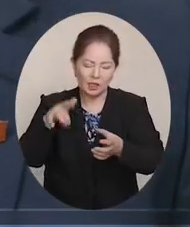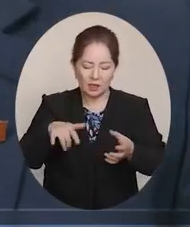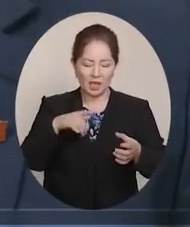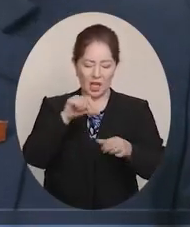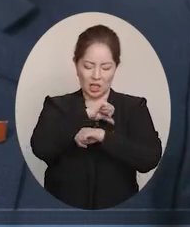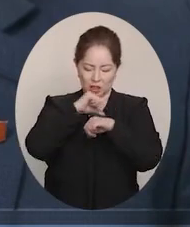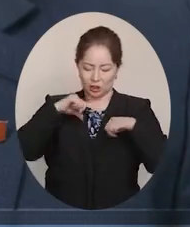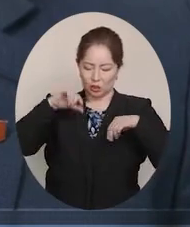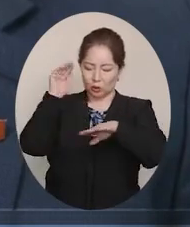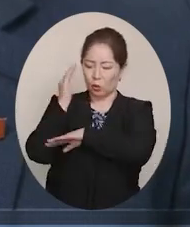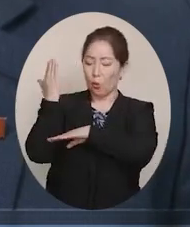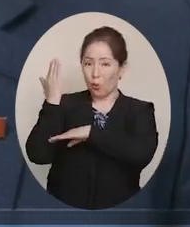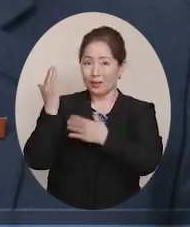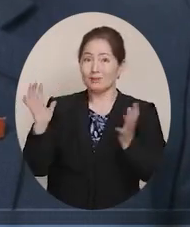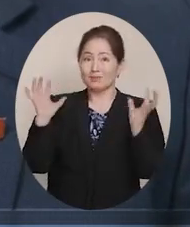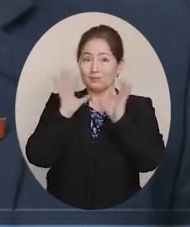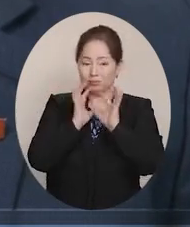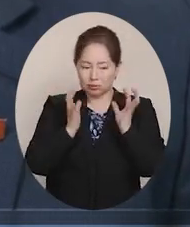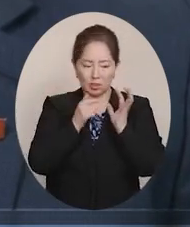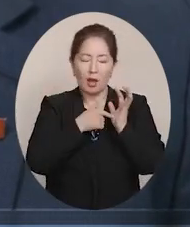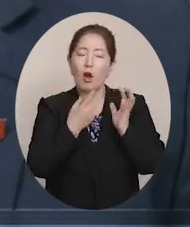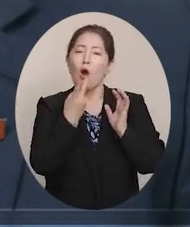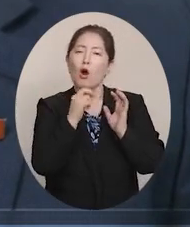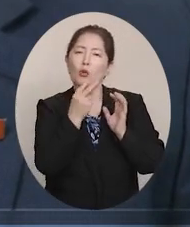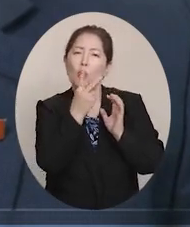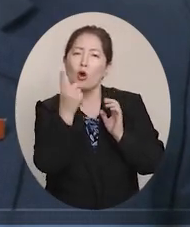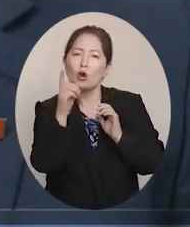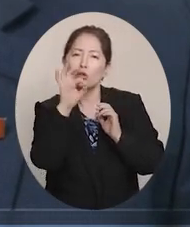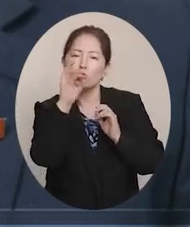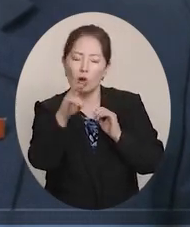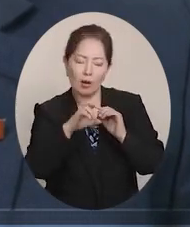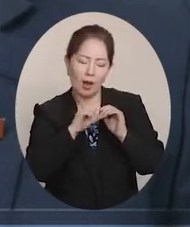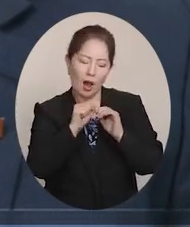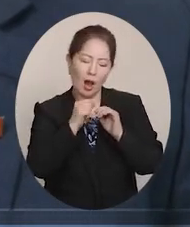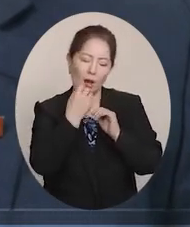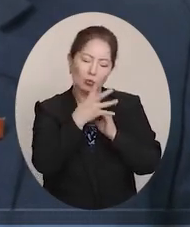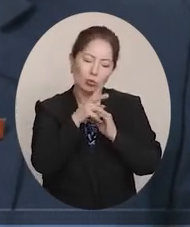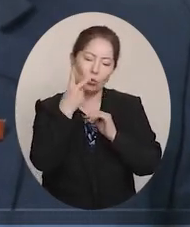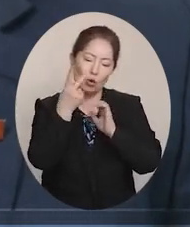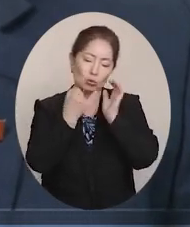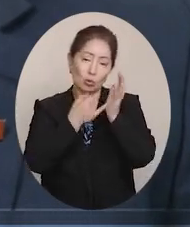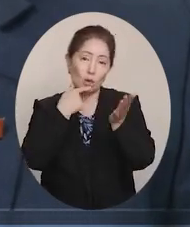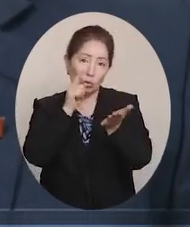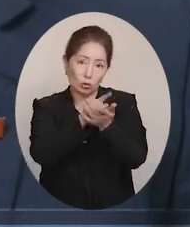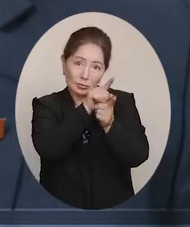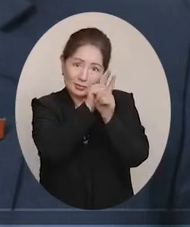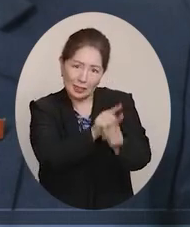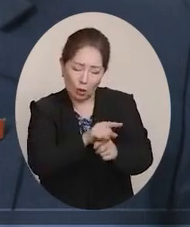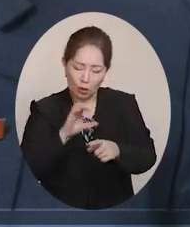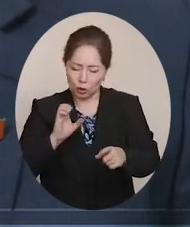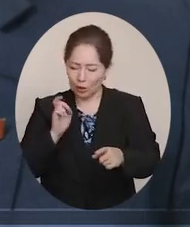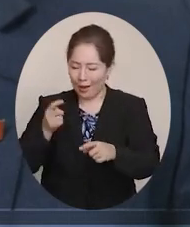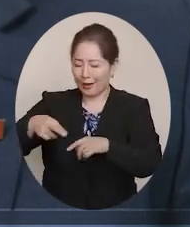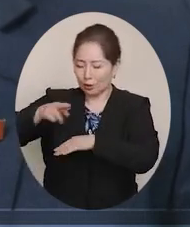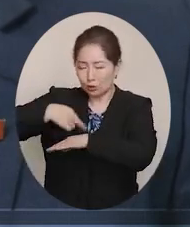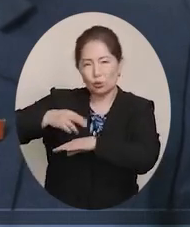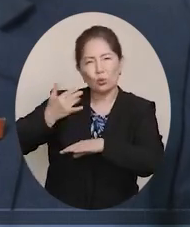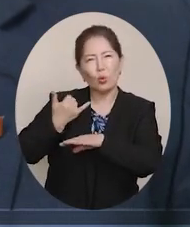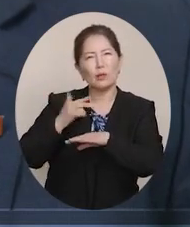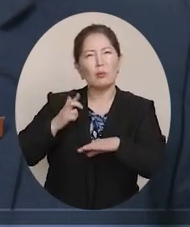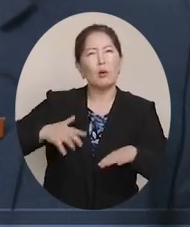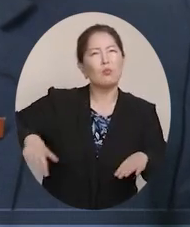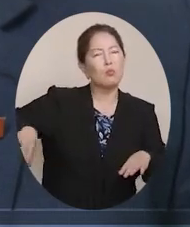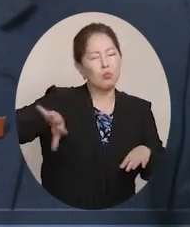одоо төлөөлөгчдийн 2021 оны А4 26 дугаар тогтоолоор сонгоны архан дүүрэг нийслэлийн